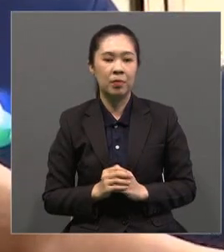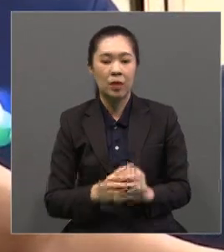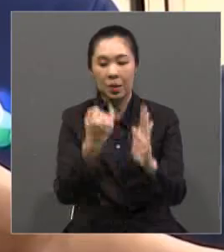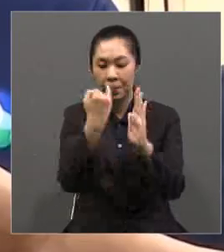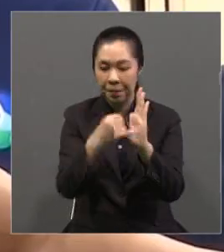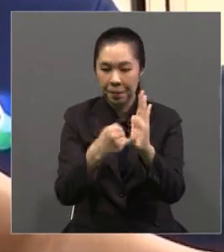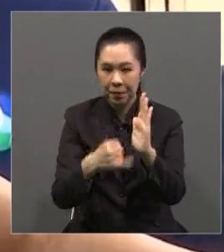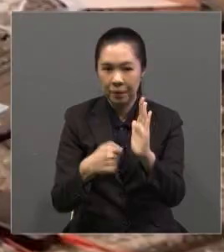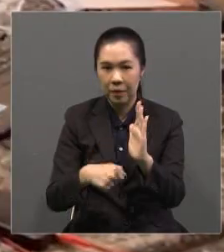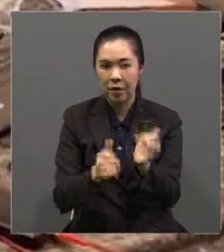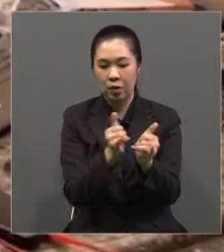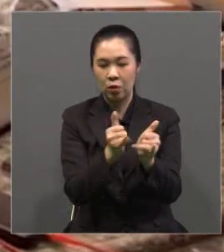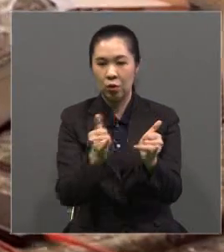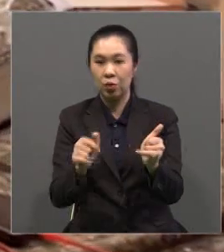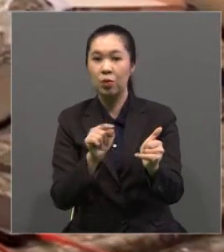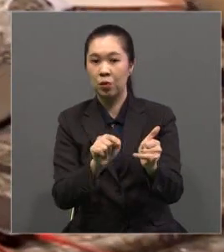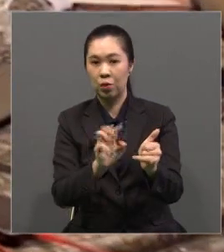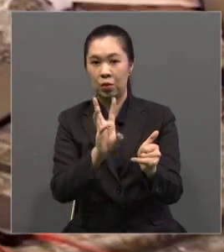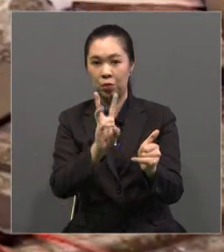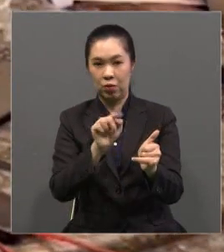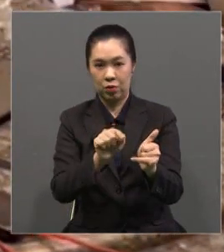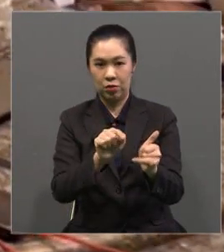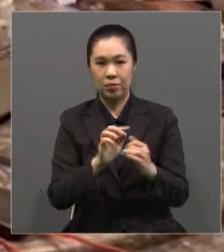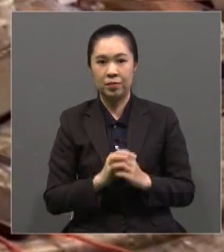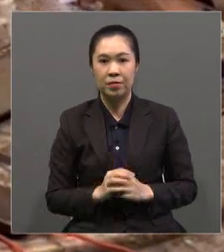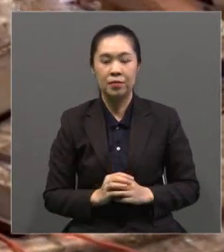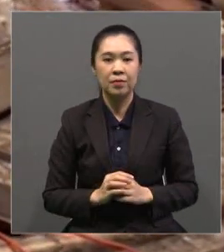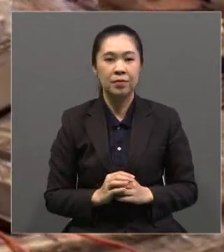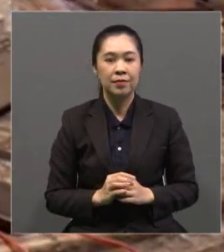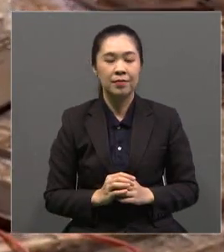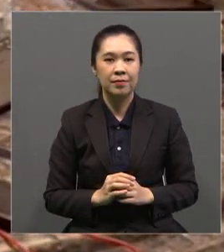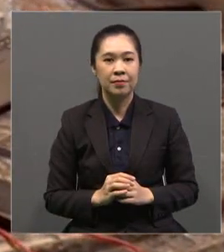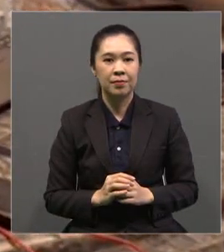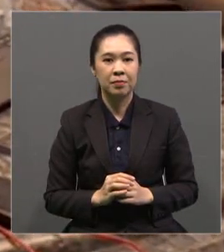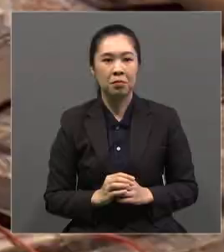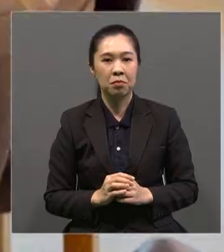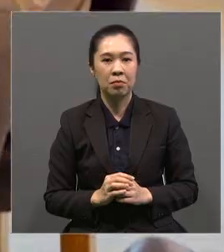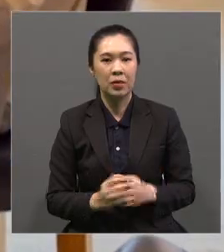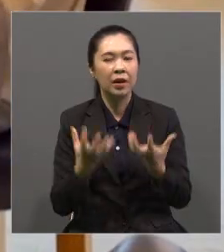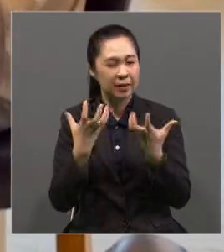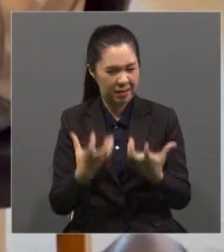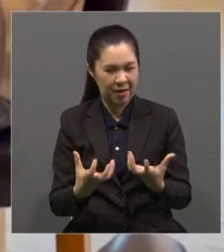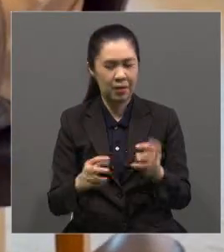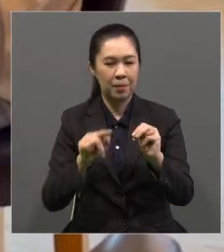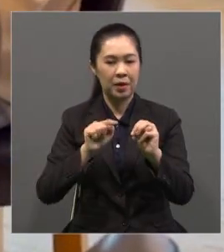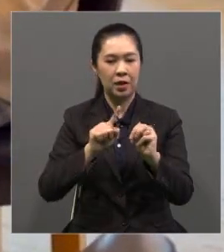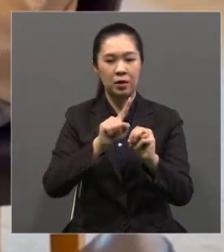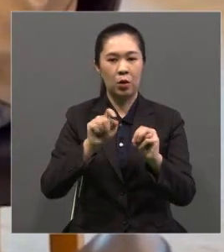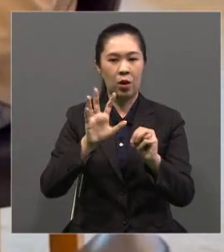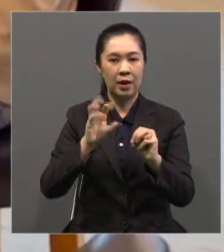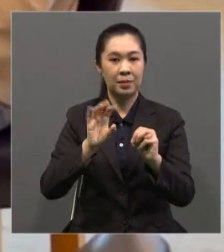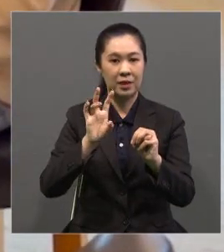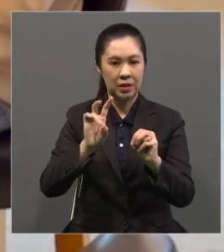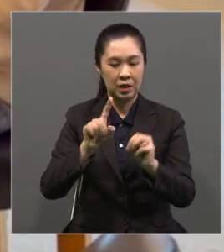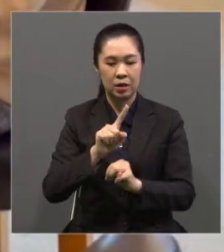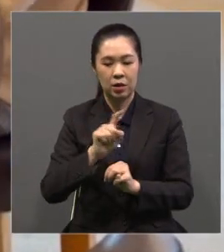ที่ดำเนินคดีกับตำรวจชุดห้อยตำรวจห้วยขวางในชุดนี้นะครับเป็นข้อหาหนักทั้งมาตรา157และม